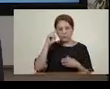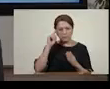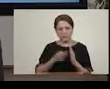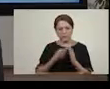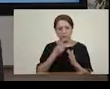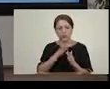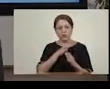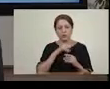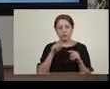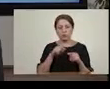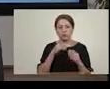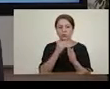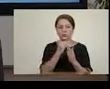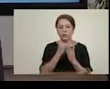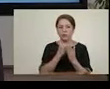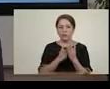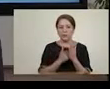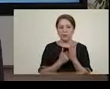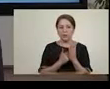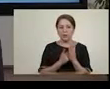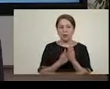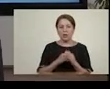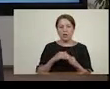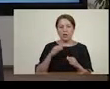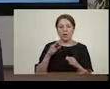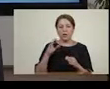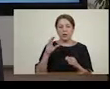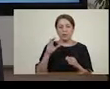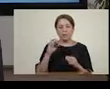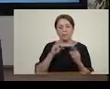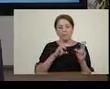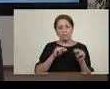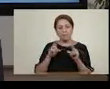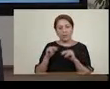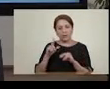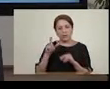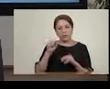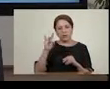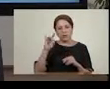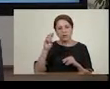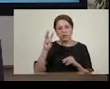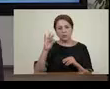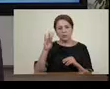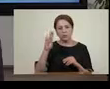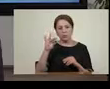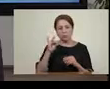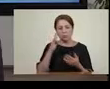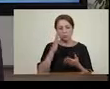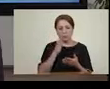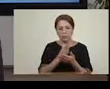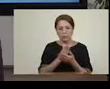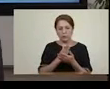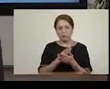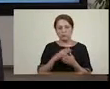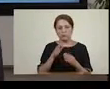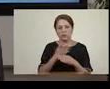asosan tarkibida baxt garmoni deb ataladigan modda borligi bilan ham ajralib turadi.